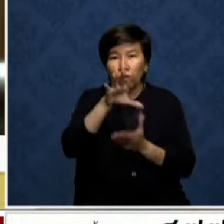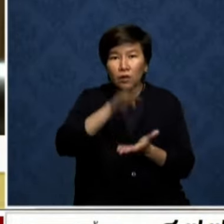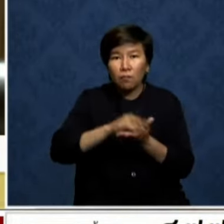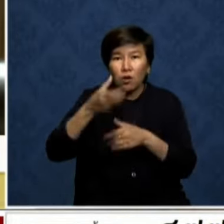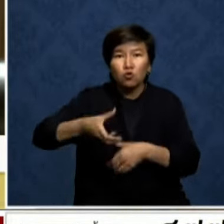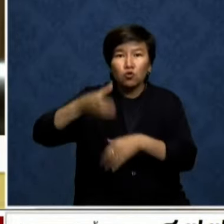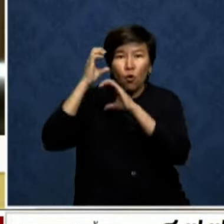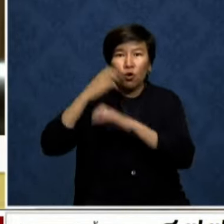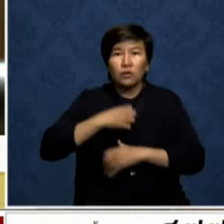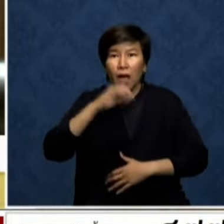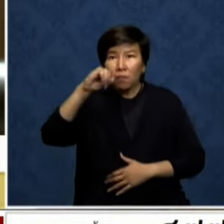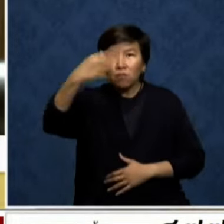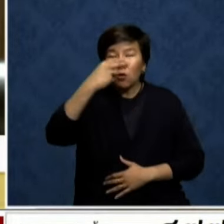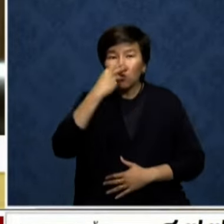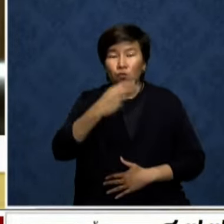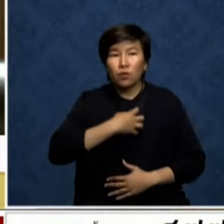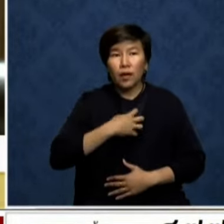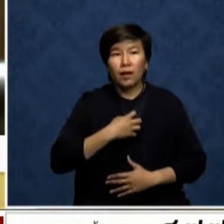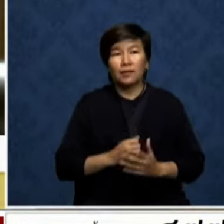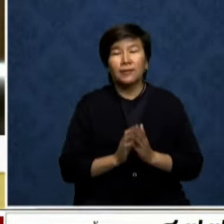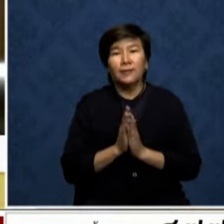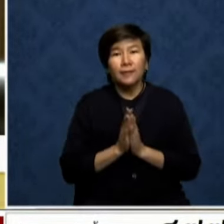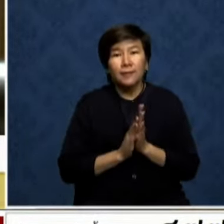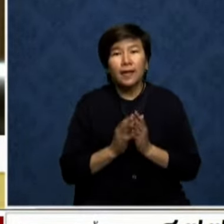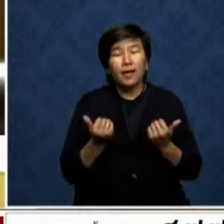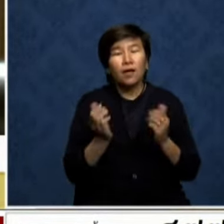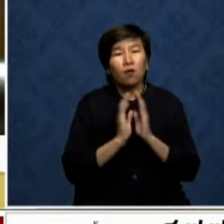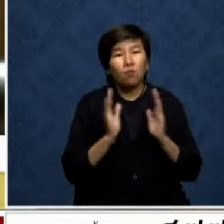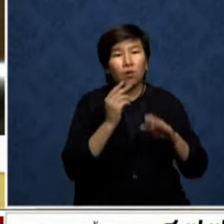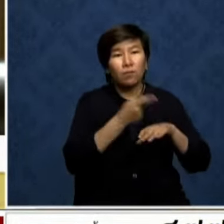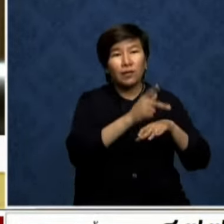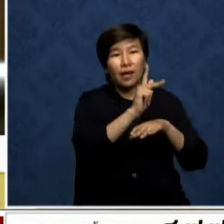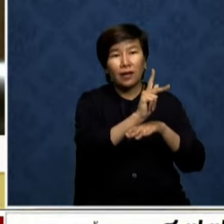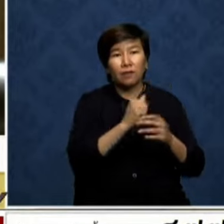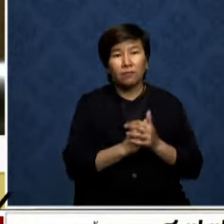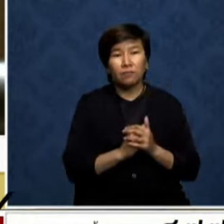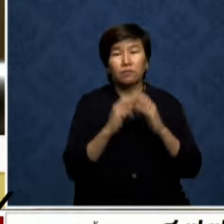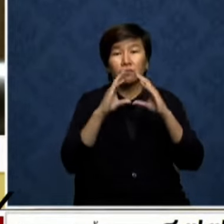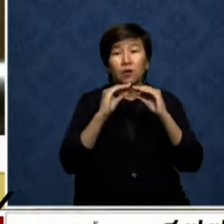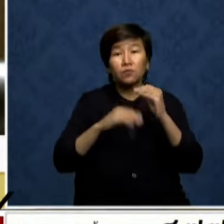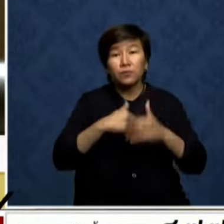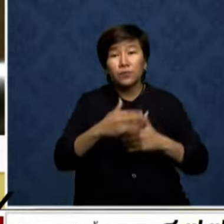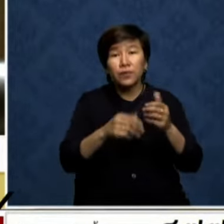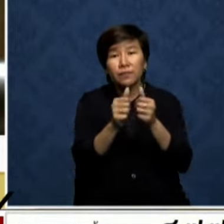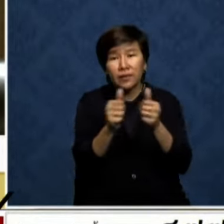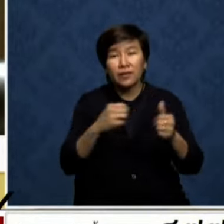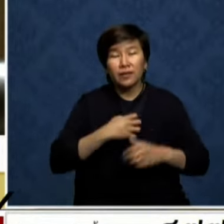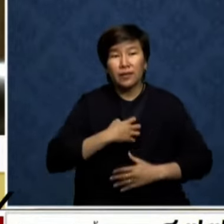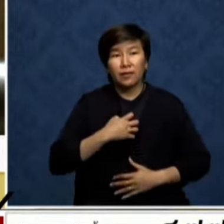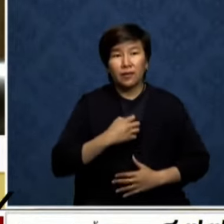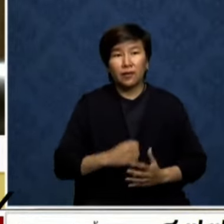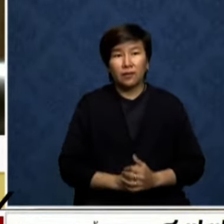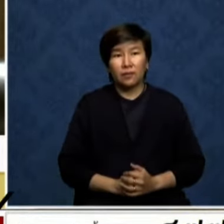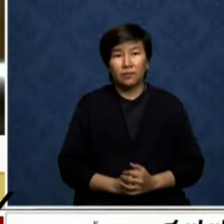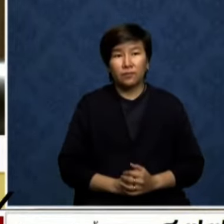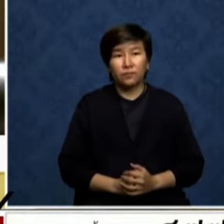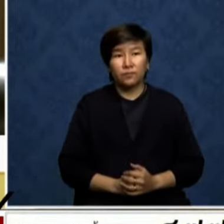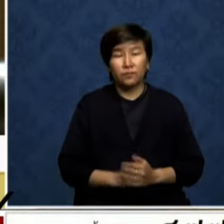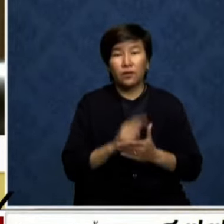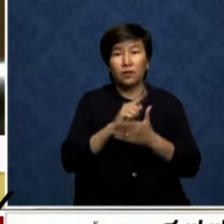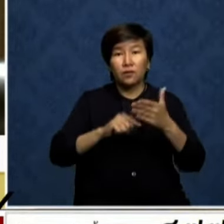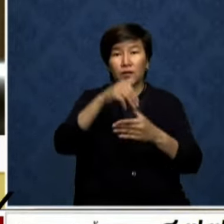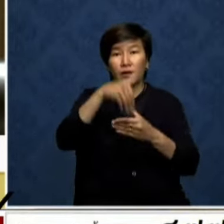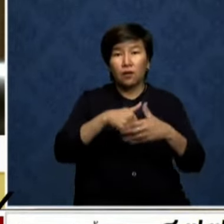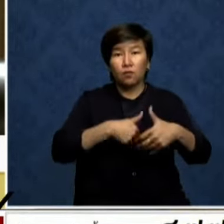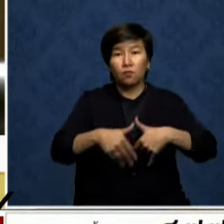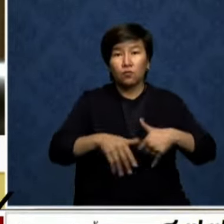ี่ท่ประทานวิสุของผมขึ้นก่อนขอบคทาปทานครัขอให้บรรยากาเป็ไปด้วยดครับพวกเรามาจากกเลอกตงของ